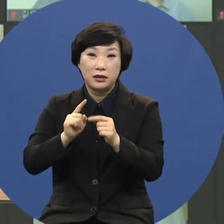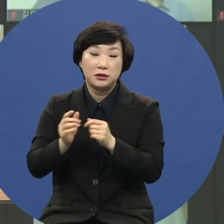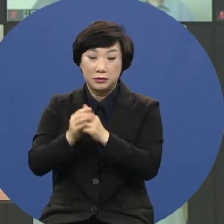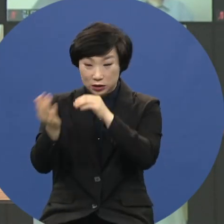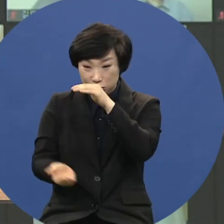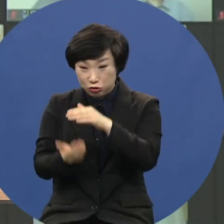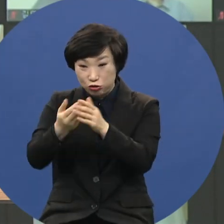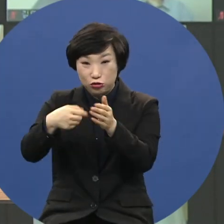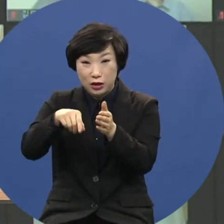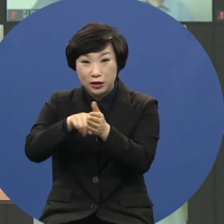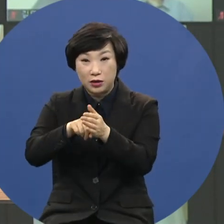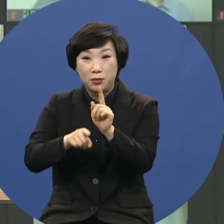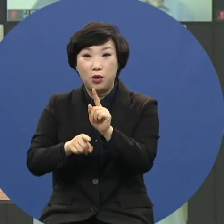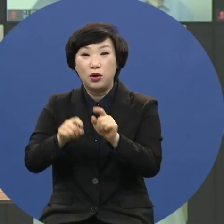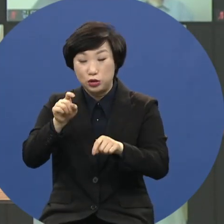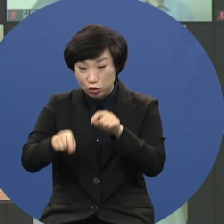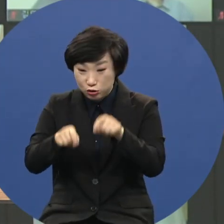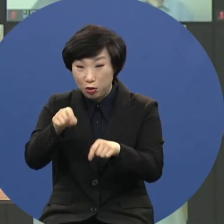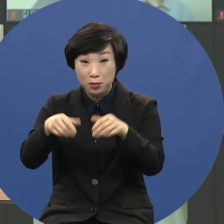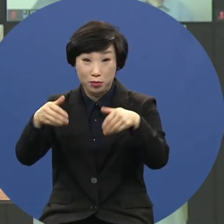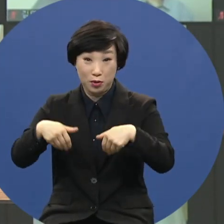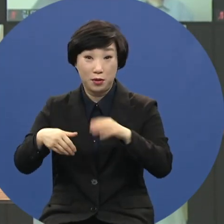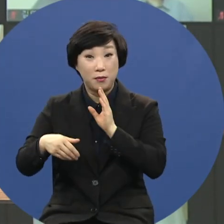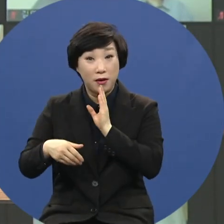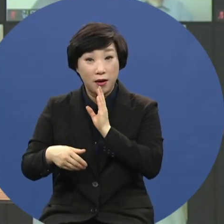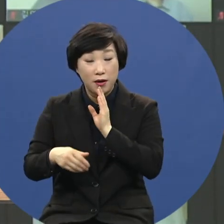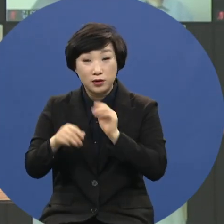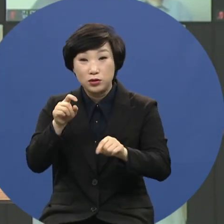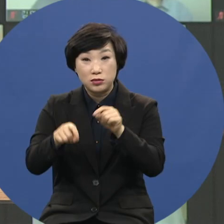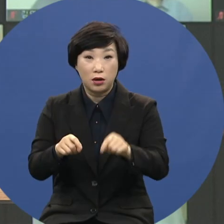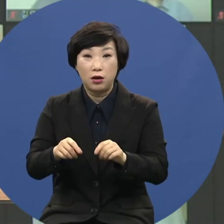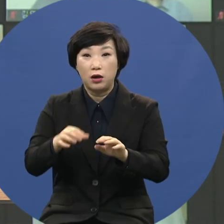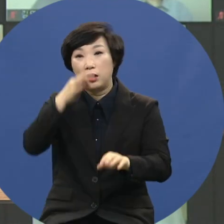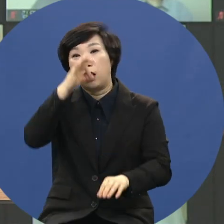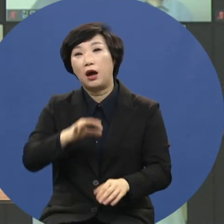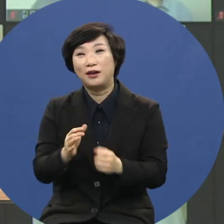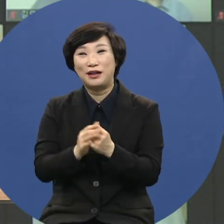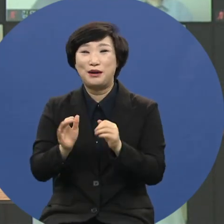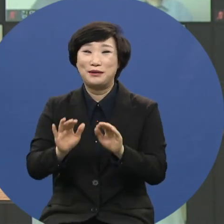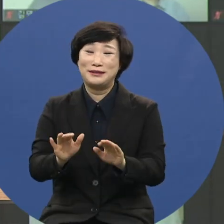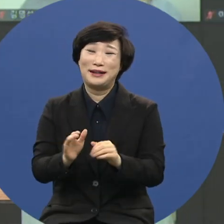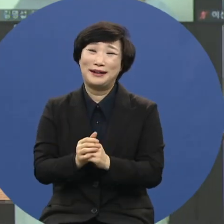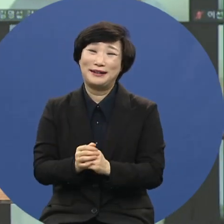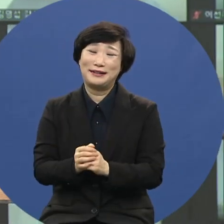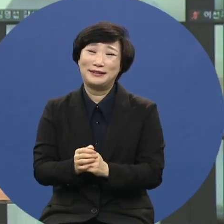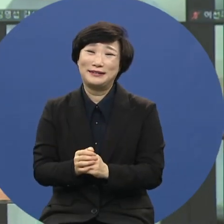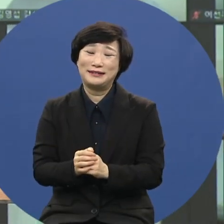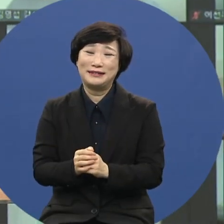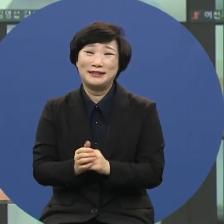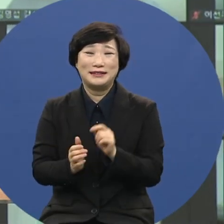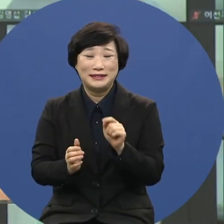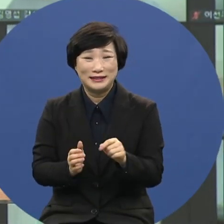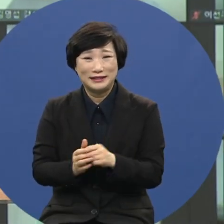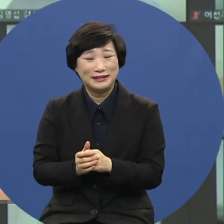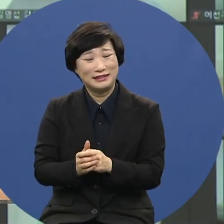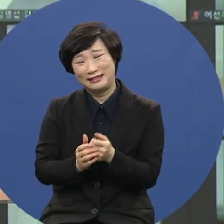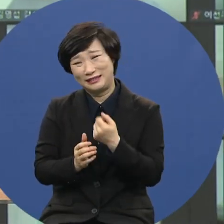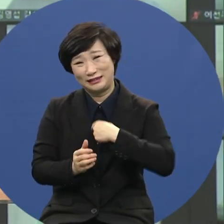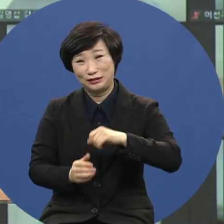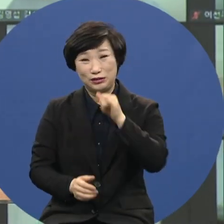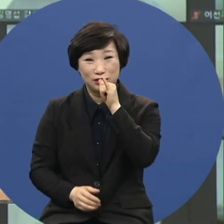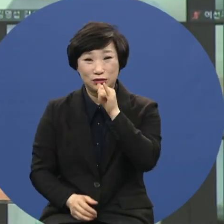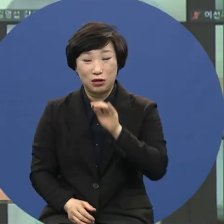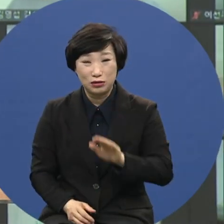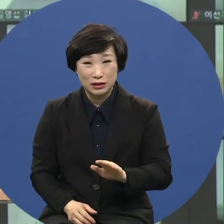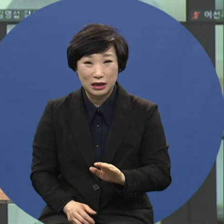이루기 위해서는 실천이 있어야 되는데 실천을 하면 힘들으니까 뻗대고 않잖아요.